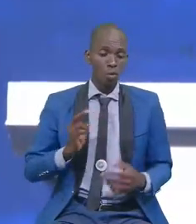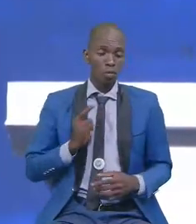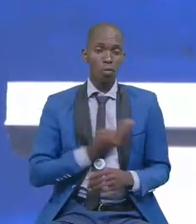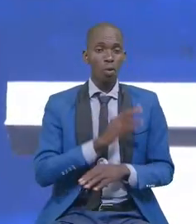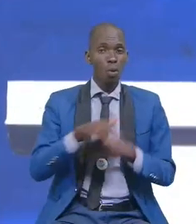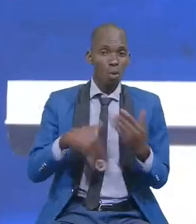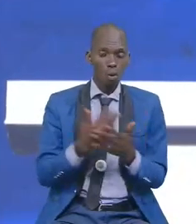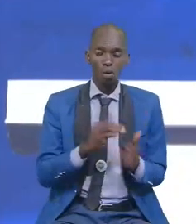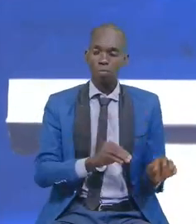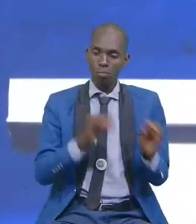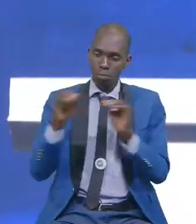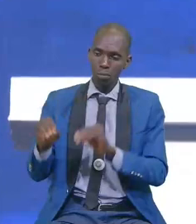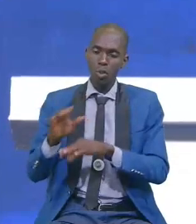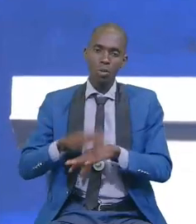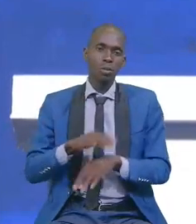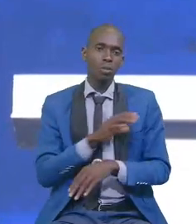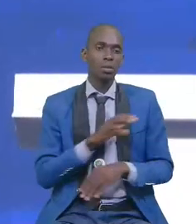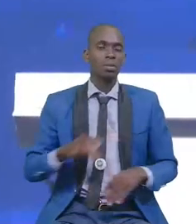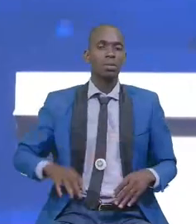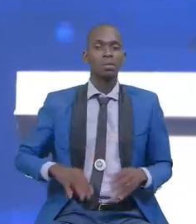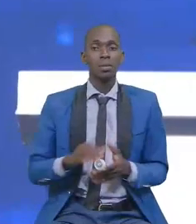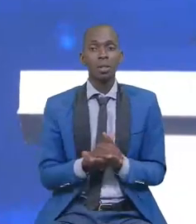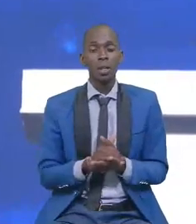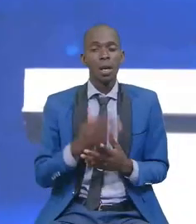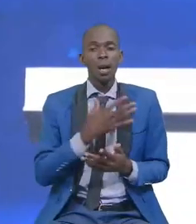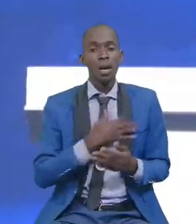Les péchés de nous tous ont été placés sur lui.